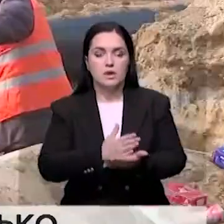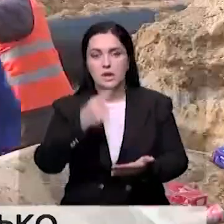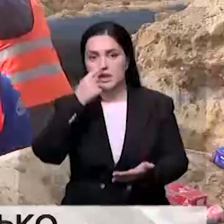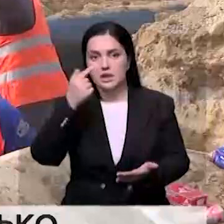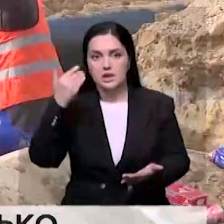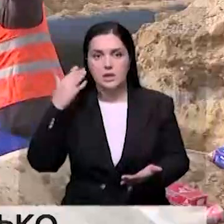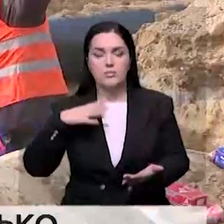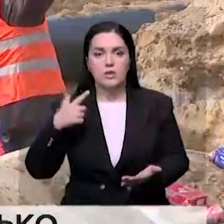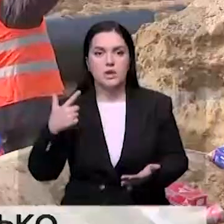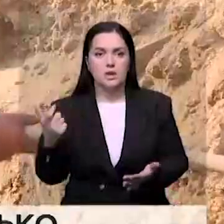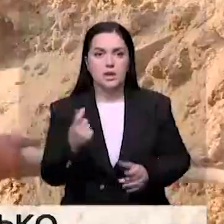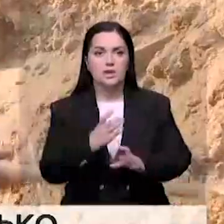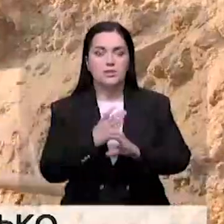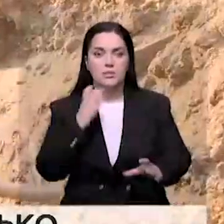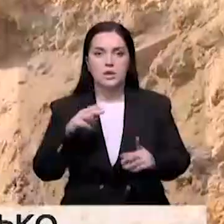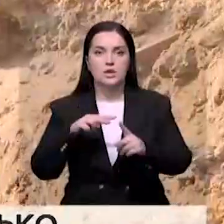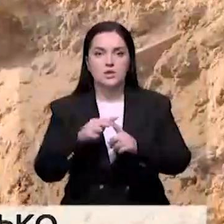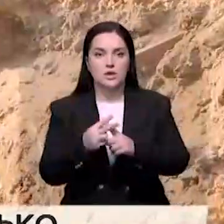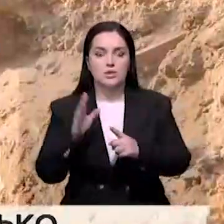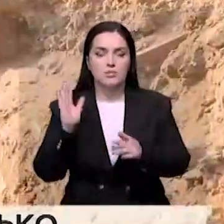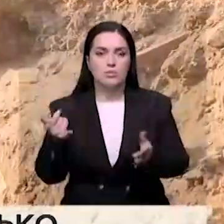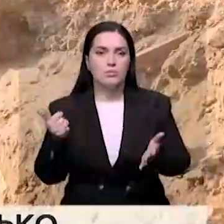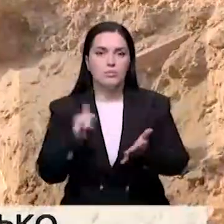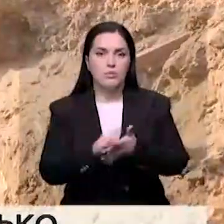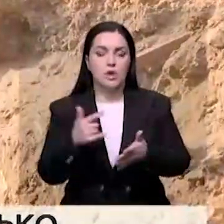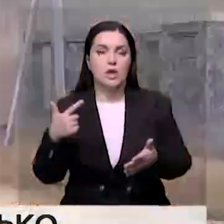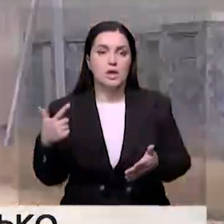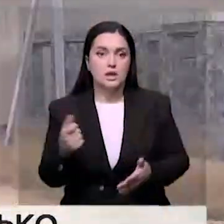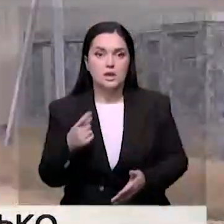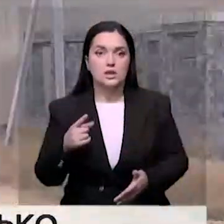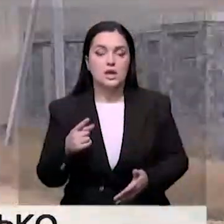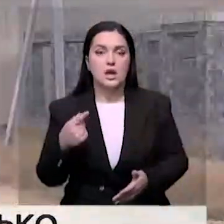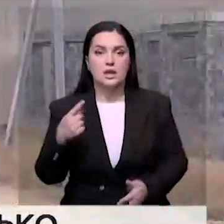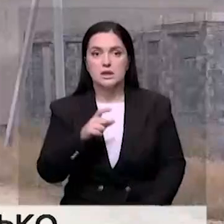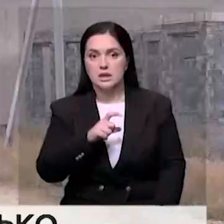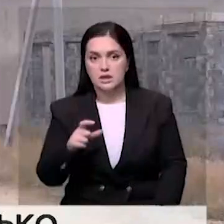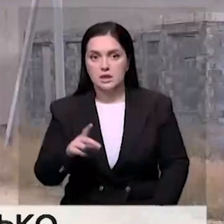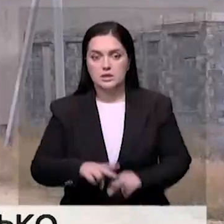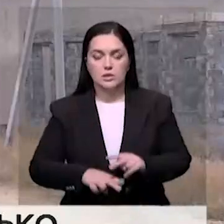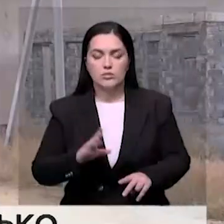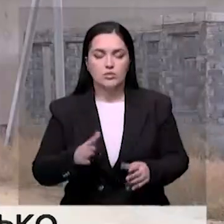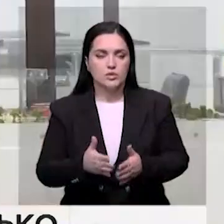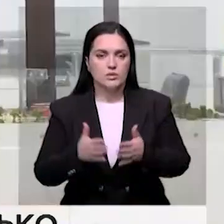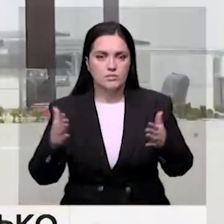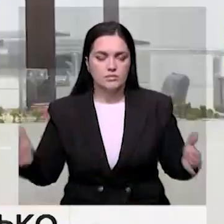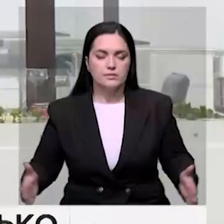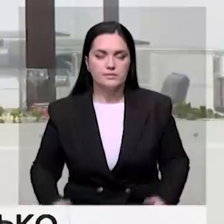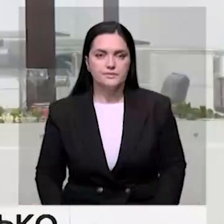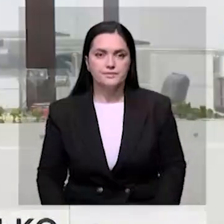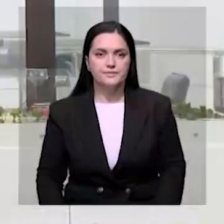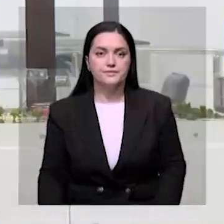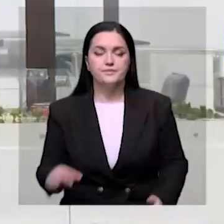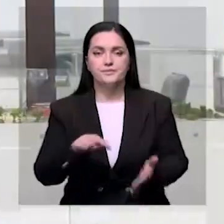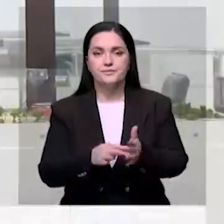провели газопровод, и часть строений подключат к газоснабжению. Территорию под малоэтажной застройки планируют расширить. Генеральным планом